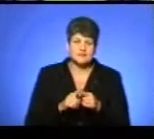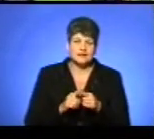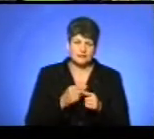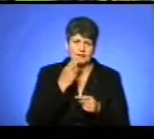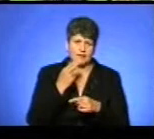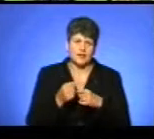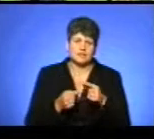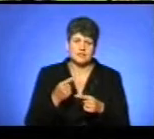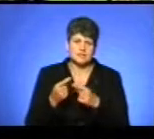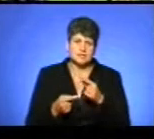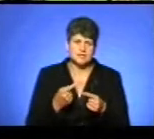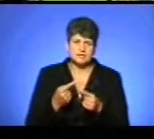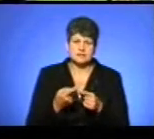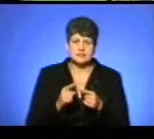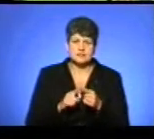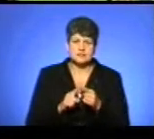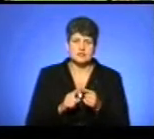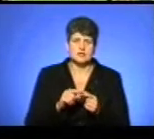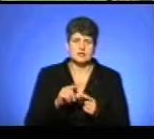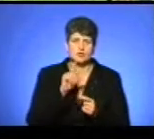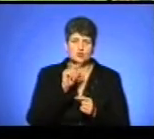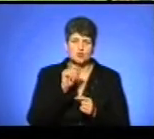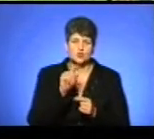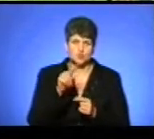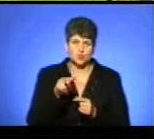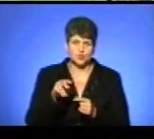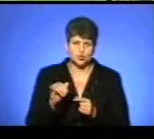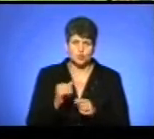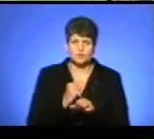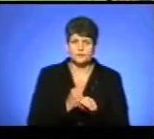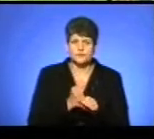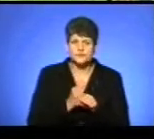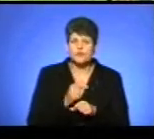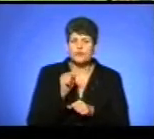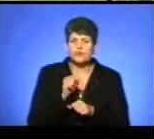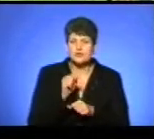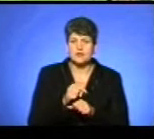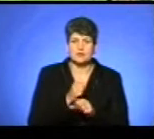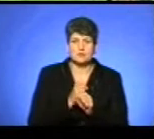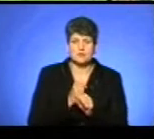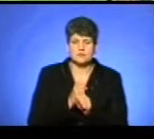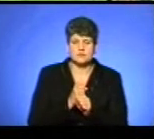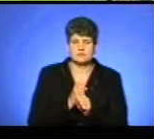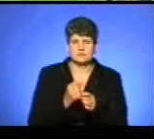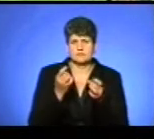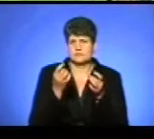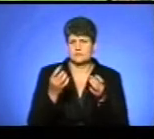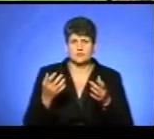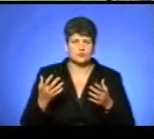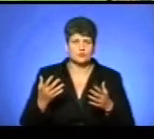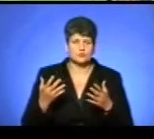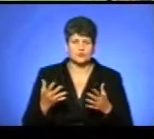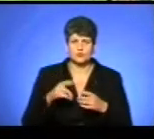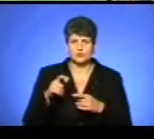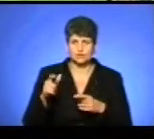традиційний інструмент, це зазулицю ми ліпили трипільську. Вона виготовляється досить просто і